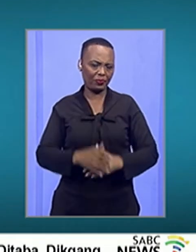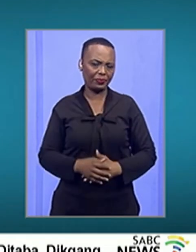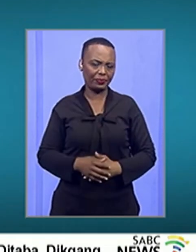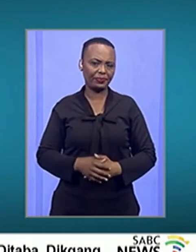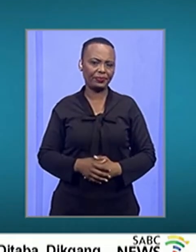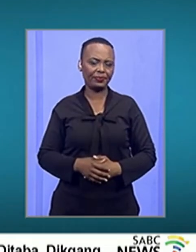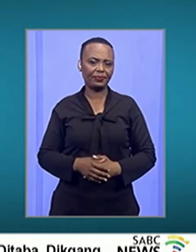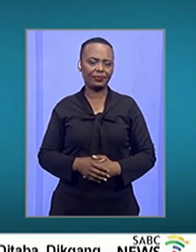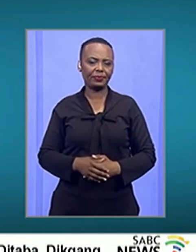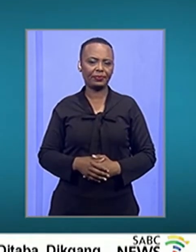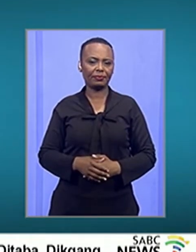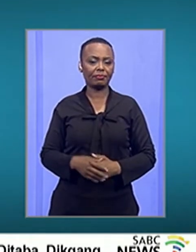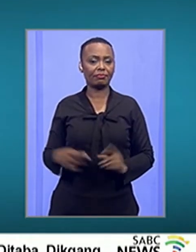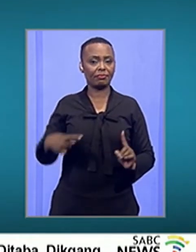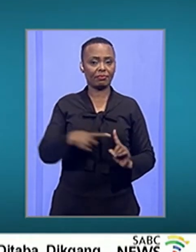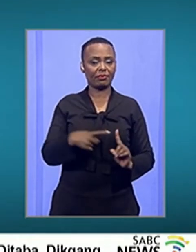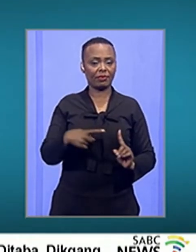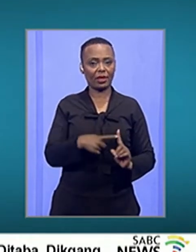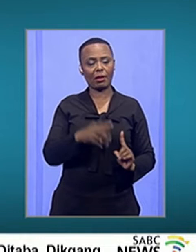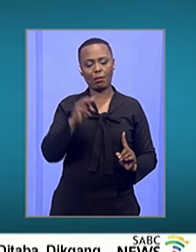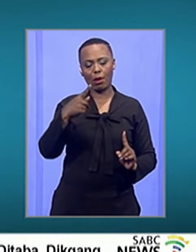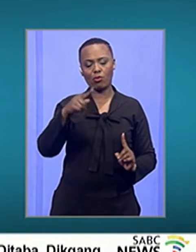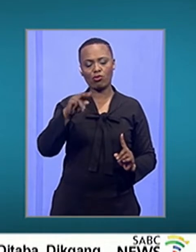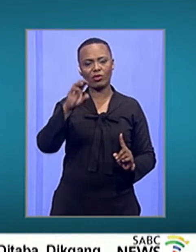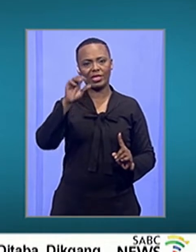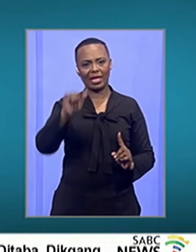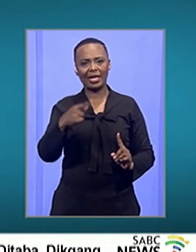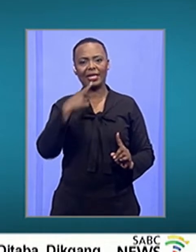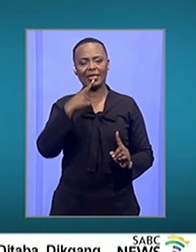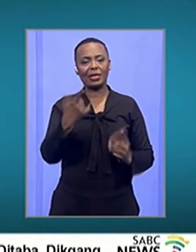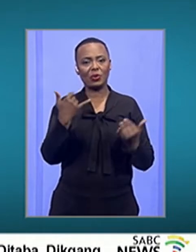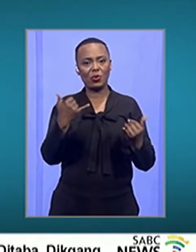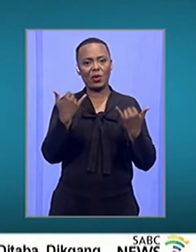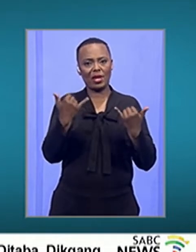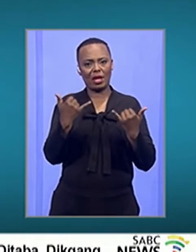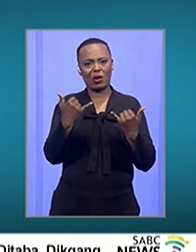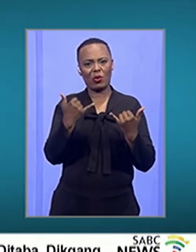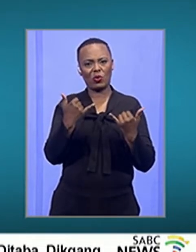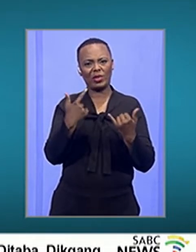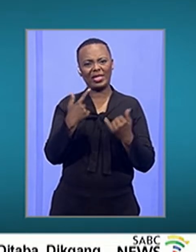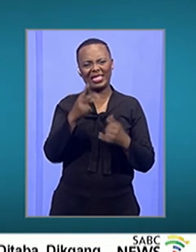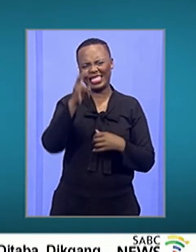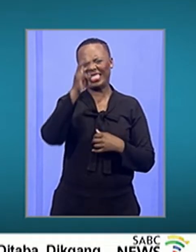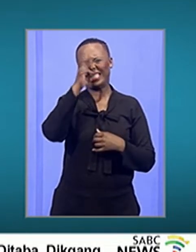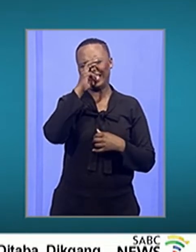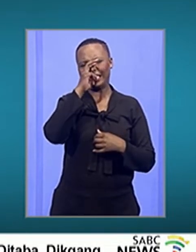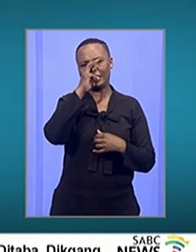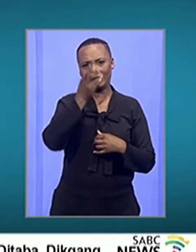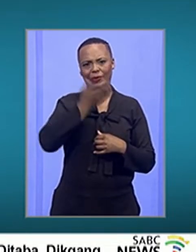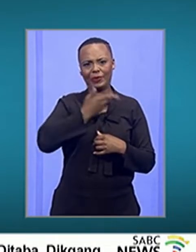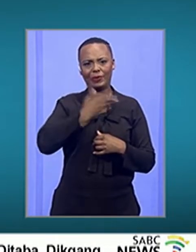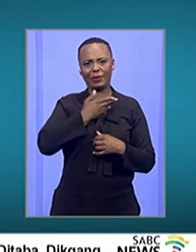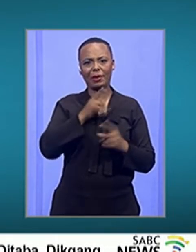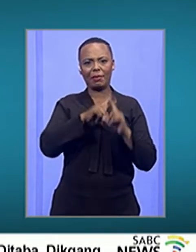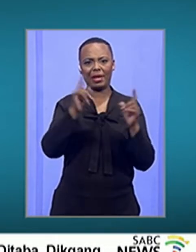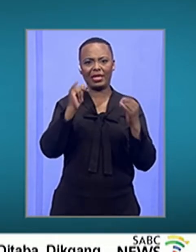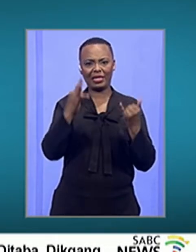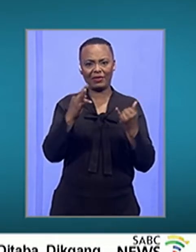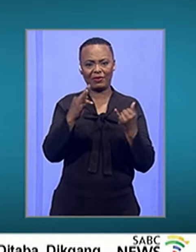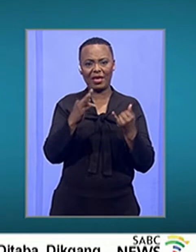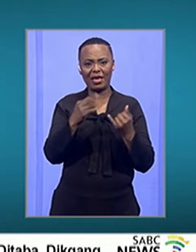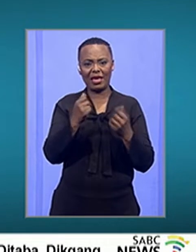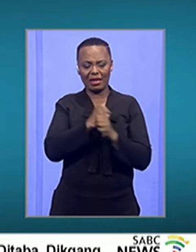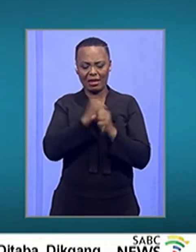Letlakaleng la Twitter Fiwa Maphutha o re ntle le gore kotlo e be e šorwana dikatawane di ka se hwe matwa la